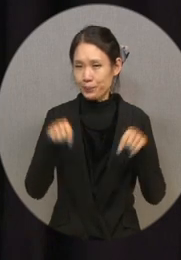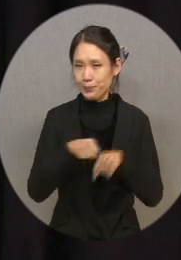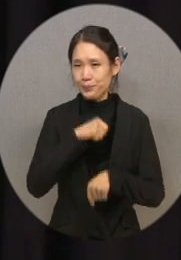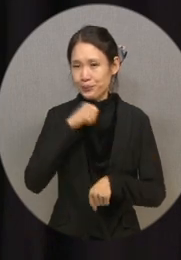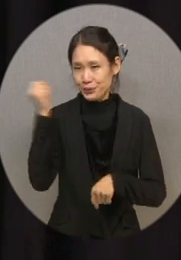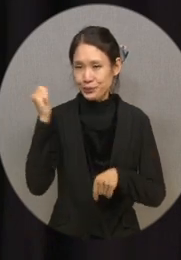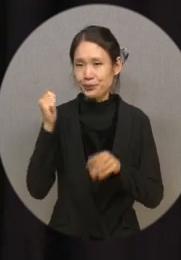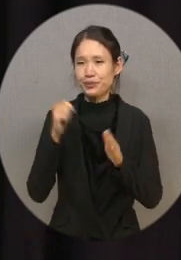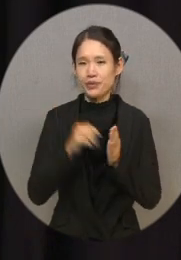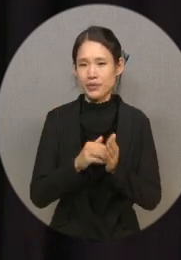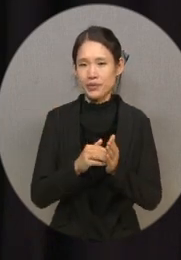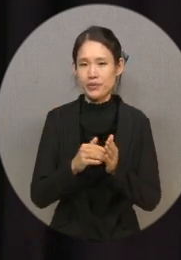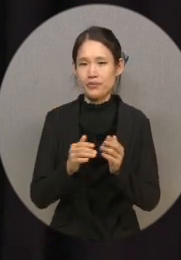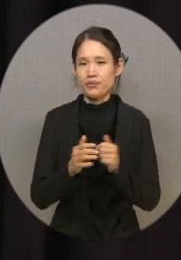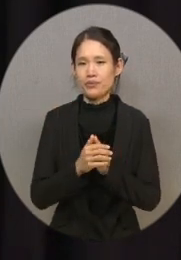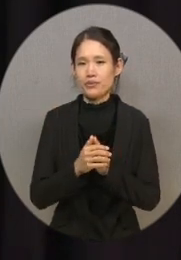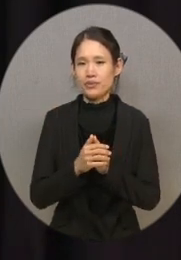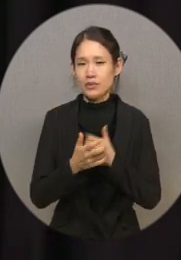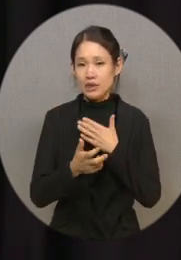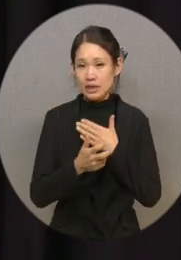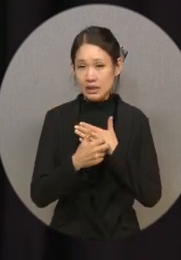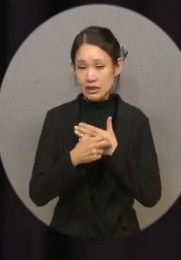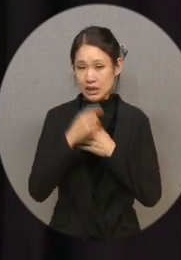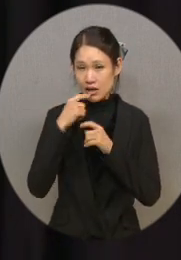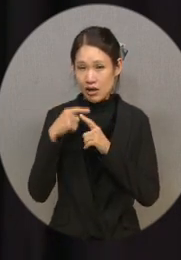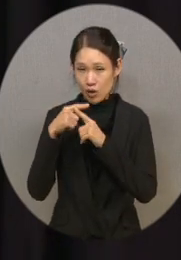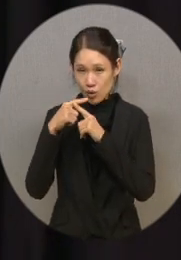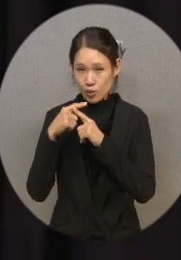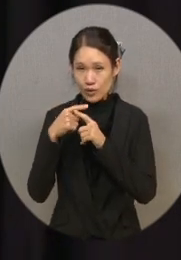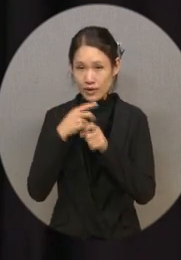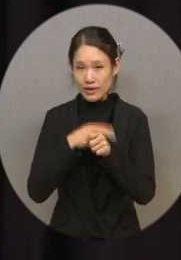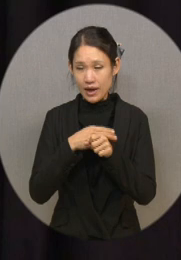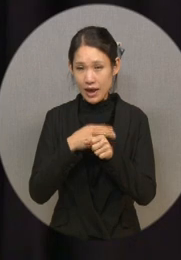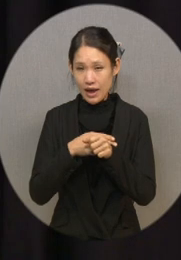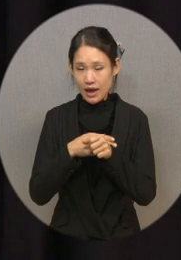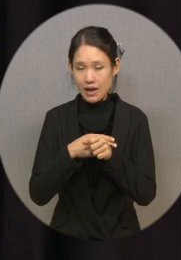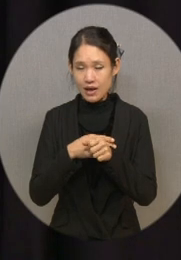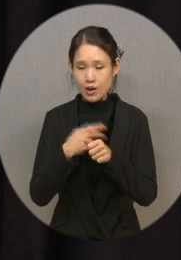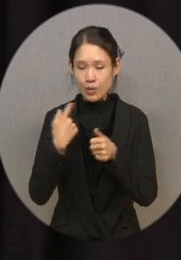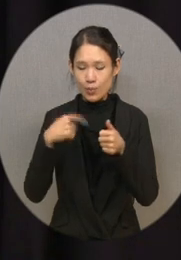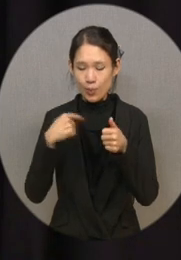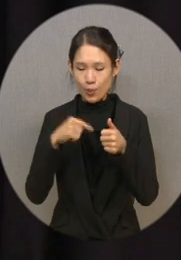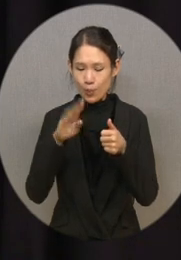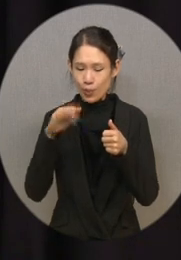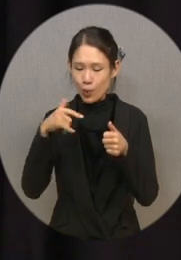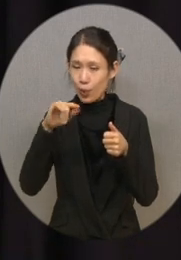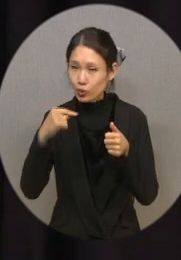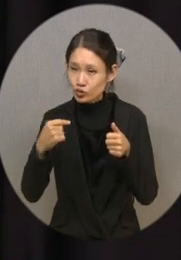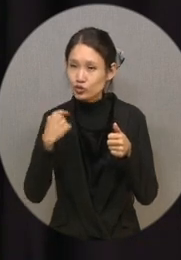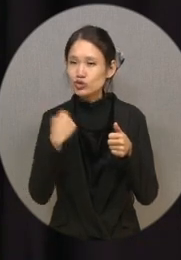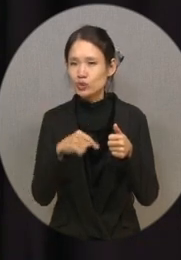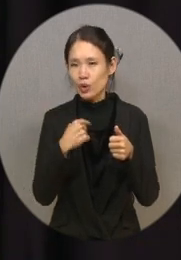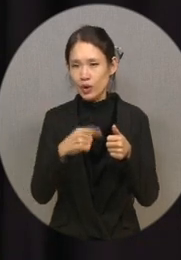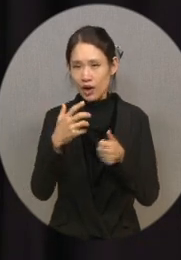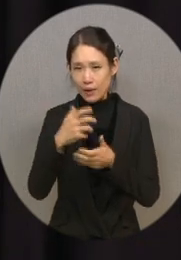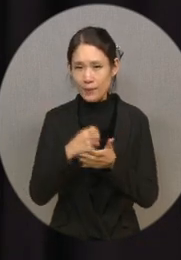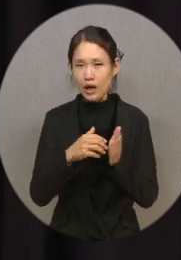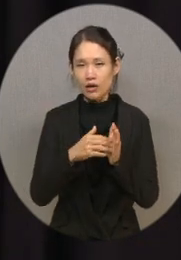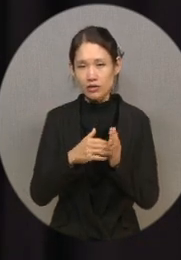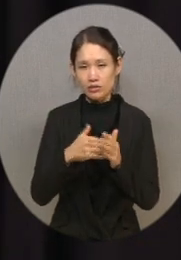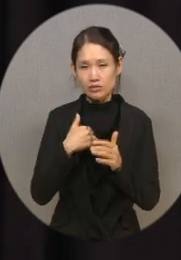그러니까는 의사, 간호사들은 다 보수 교육을 받아야 되잖아요. 그렇죠. 근데 그 제가 됐을 때만